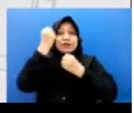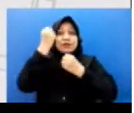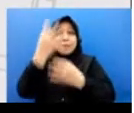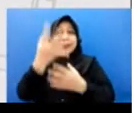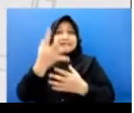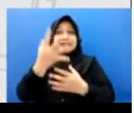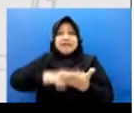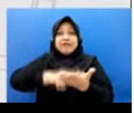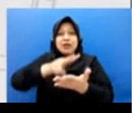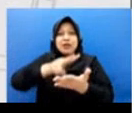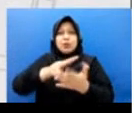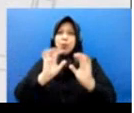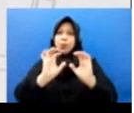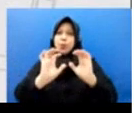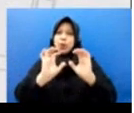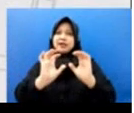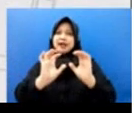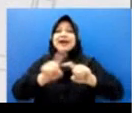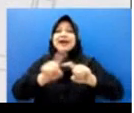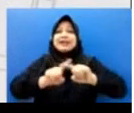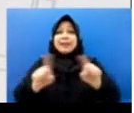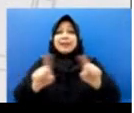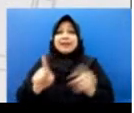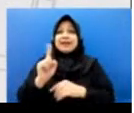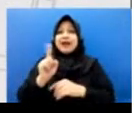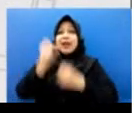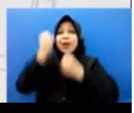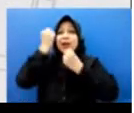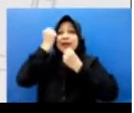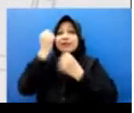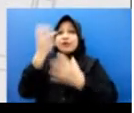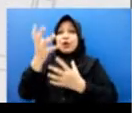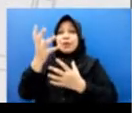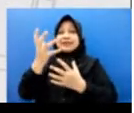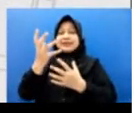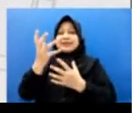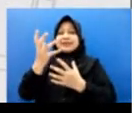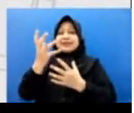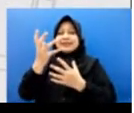Sebaliknya, informasi-informasi yang dilandasi oleh